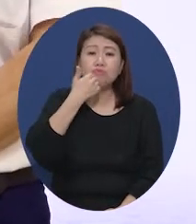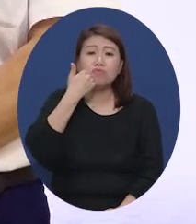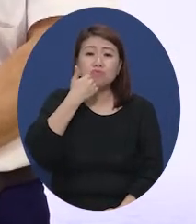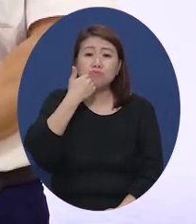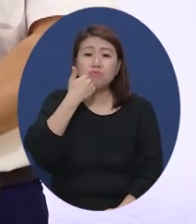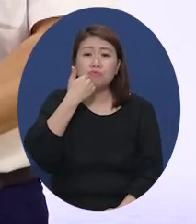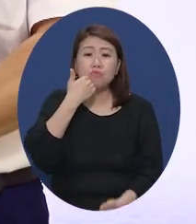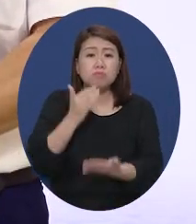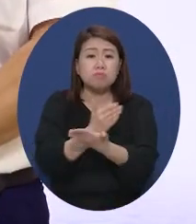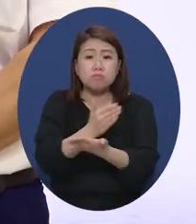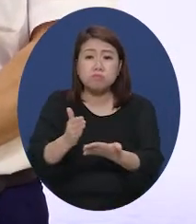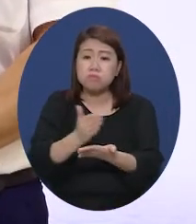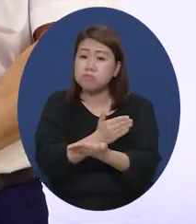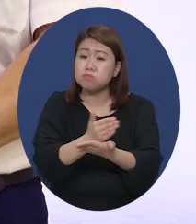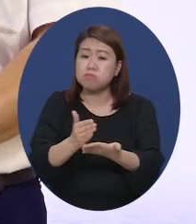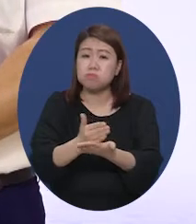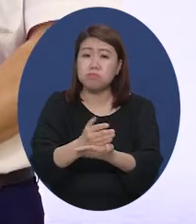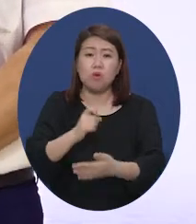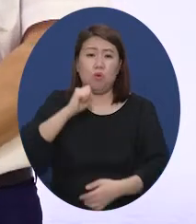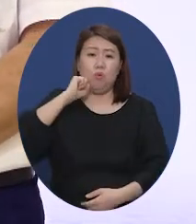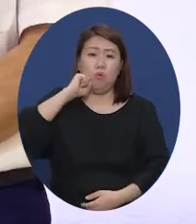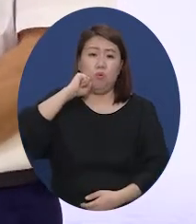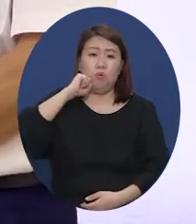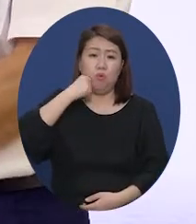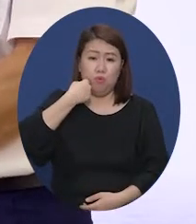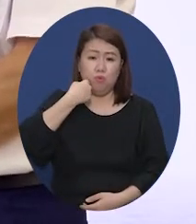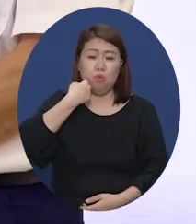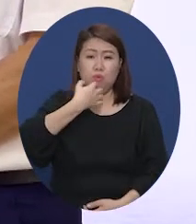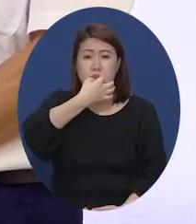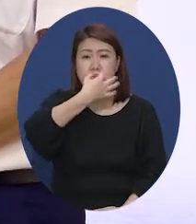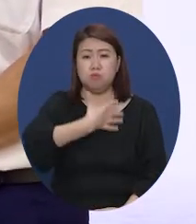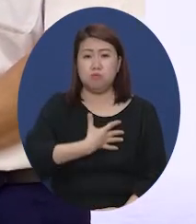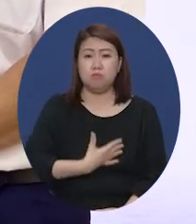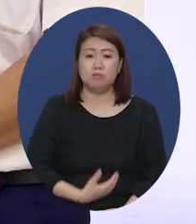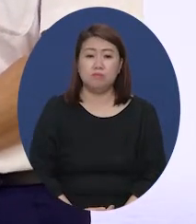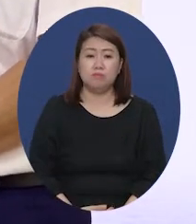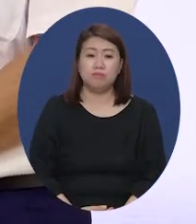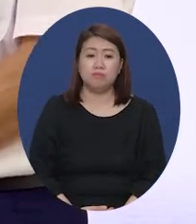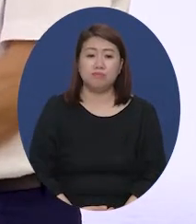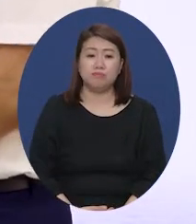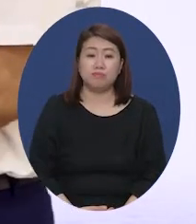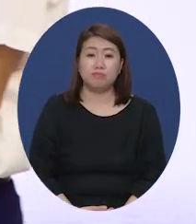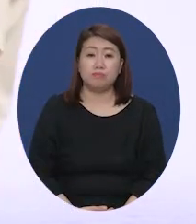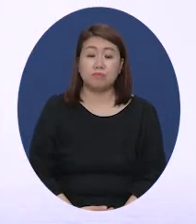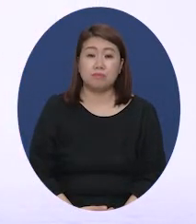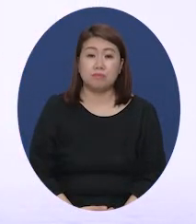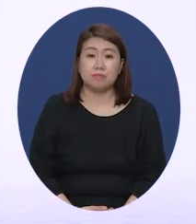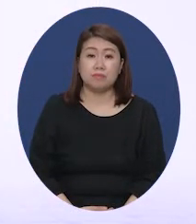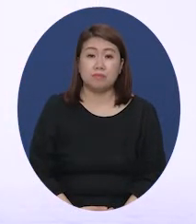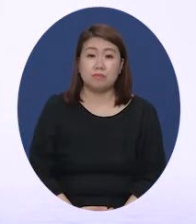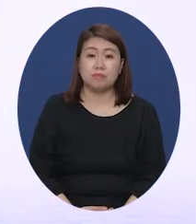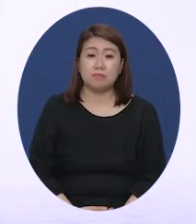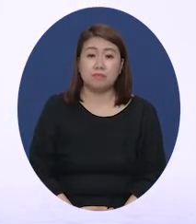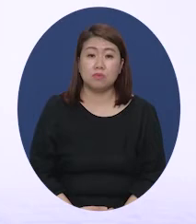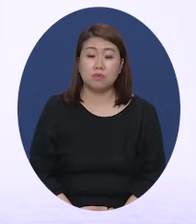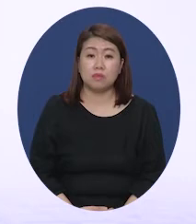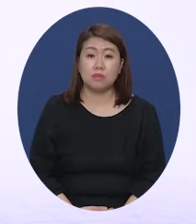그거를 이제 가려야겠죠. 그죠? 처벌을 하려면 그게 사실 힘들다는 뜻입니다. 그 다음에